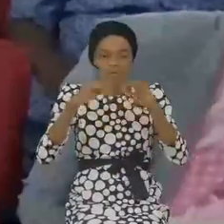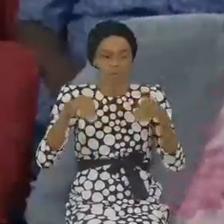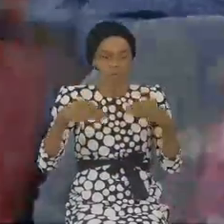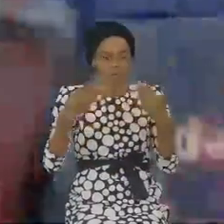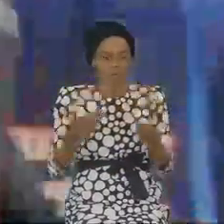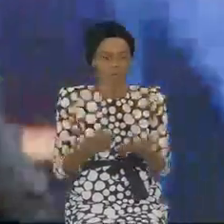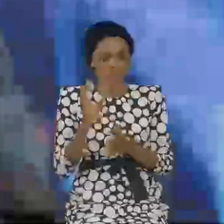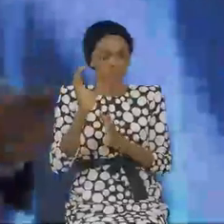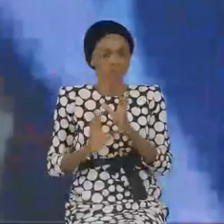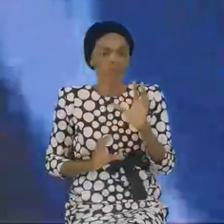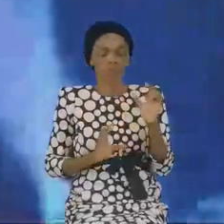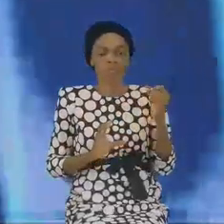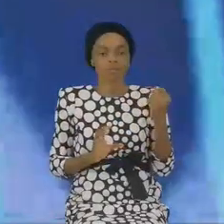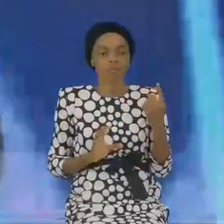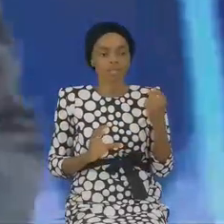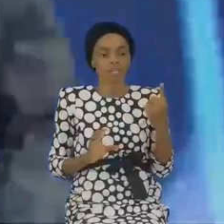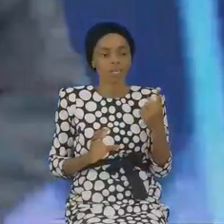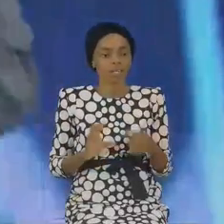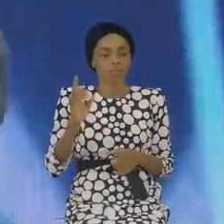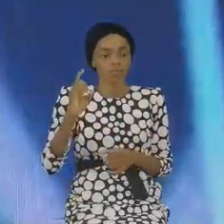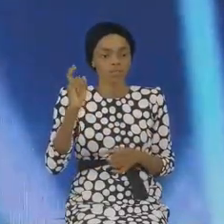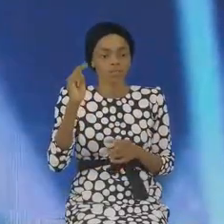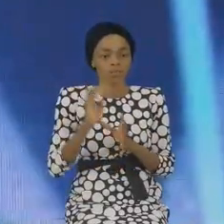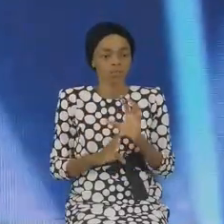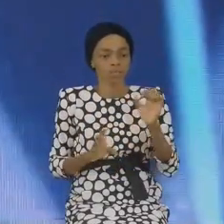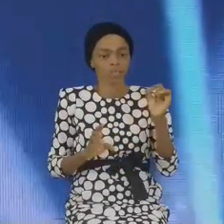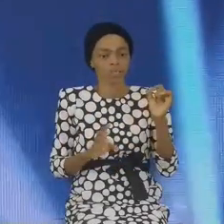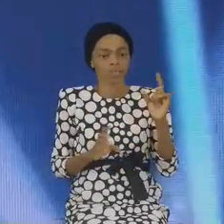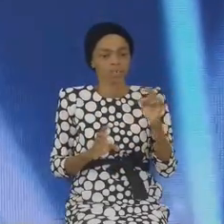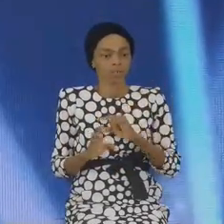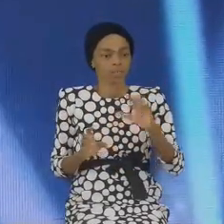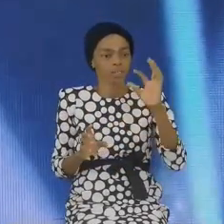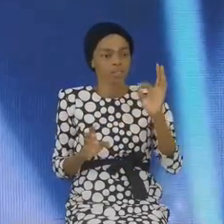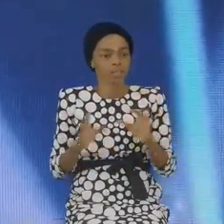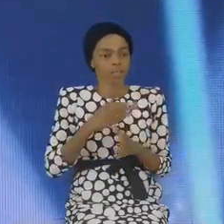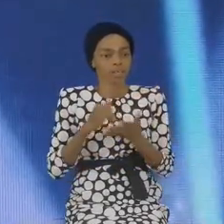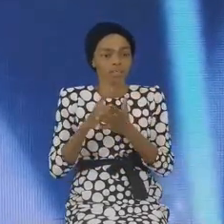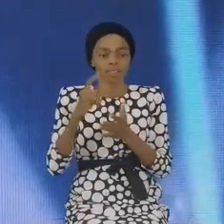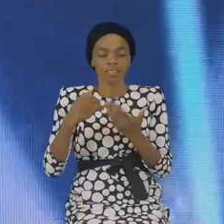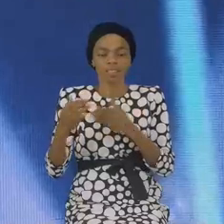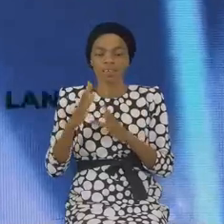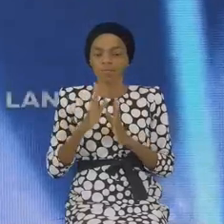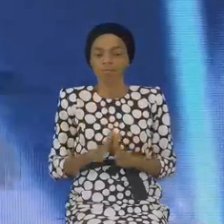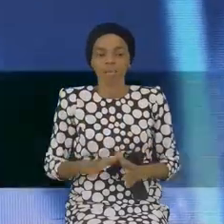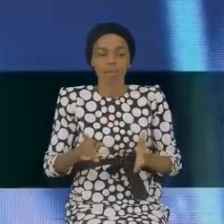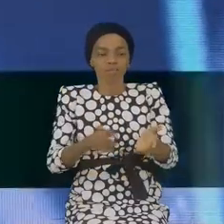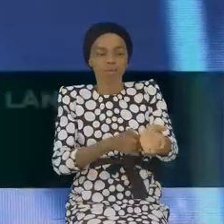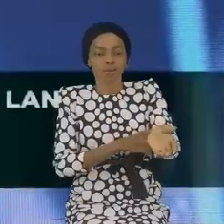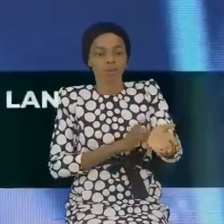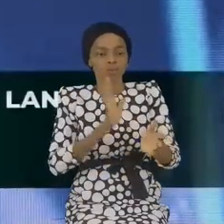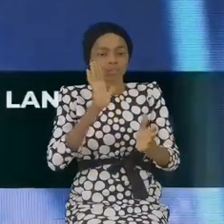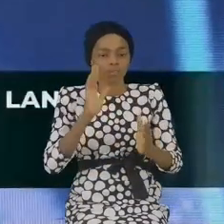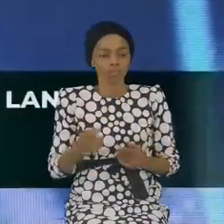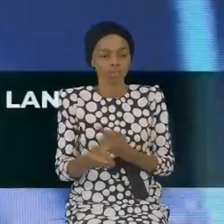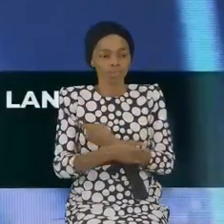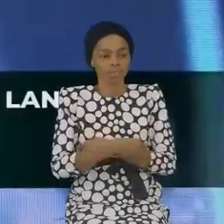de Deutéronome, verset 9. Chapitre 1, verset 9. Et afin que vous prolongiez vos jours dans le pays que